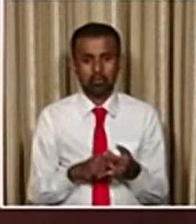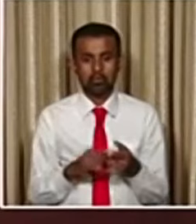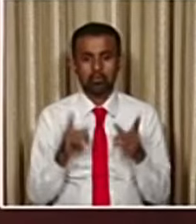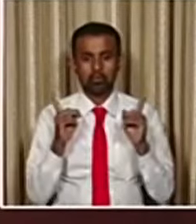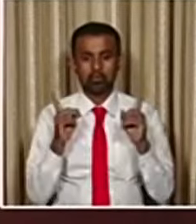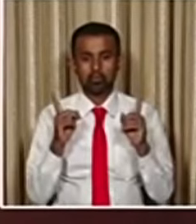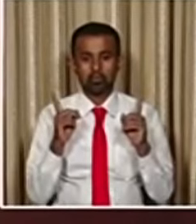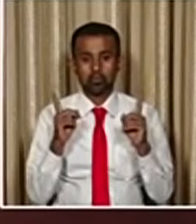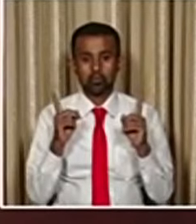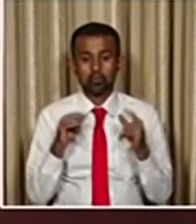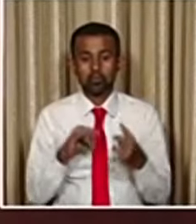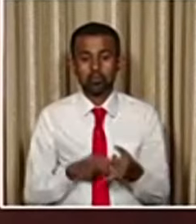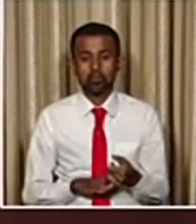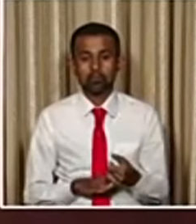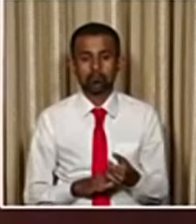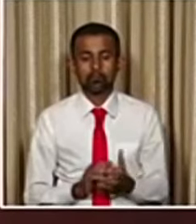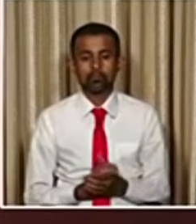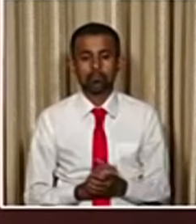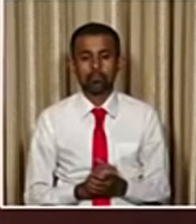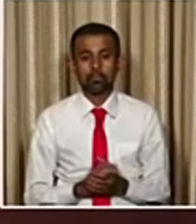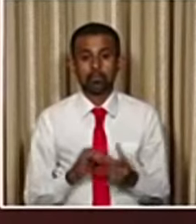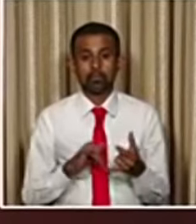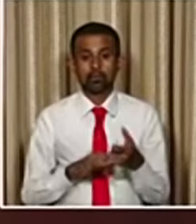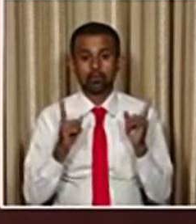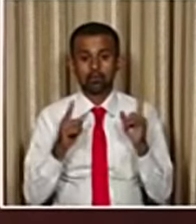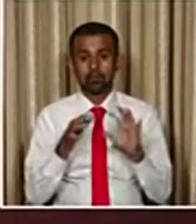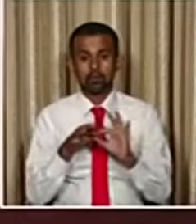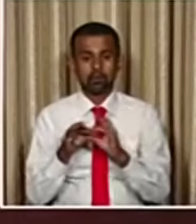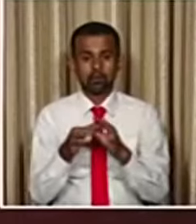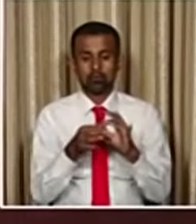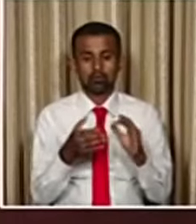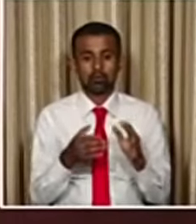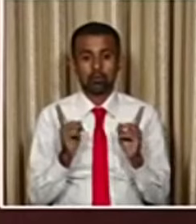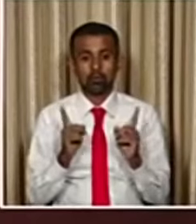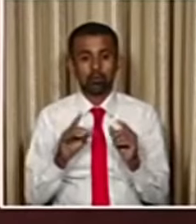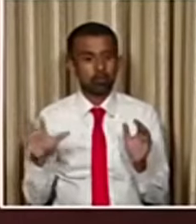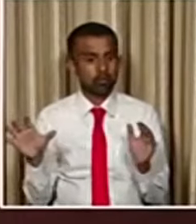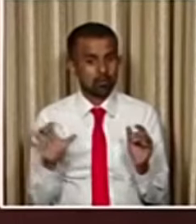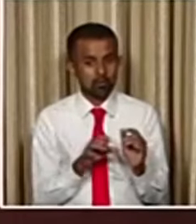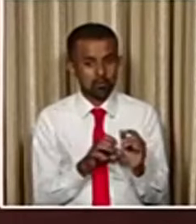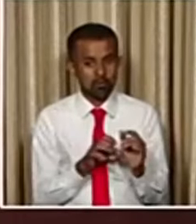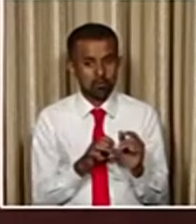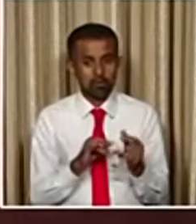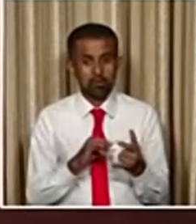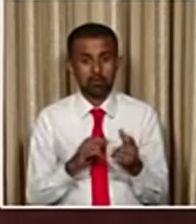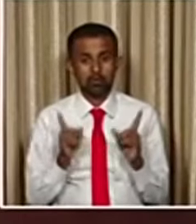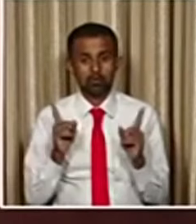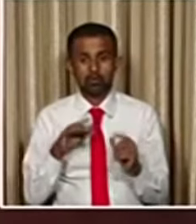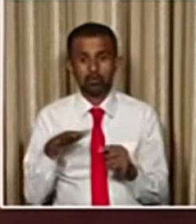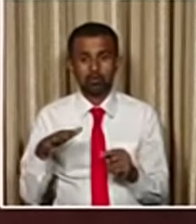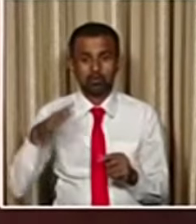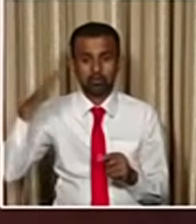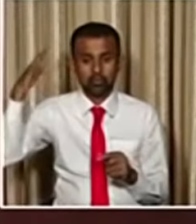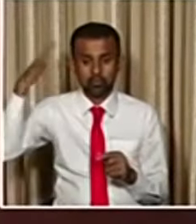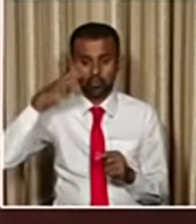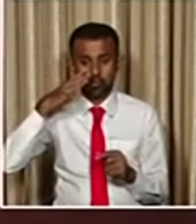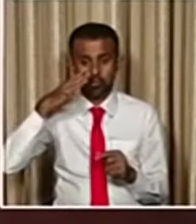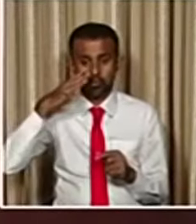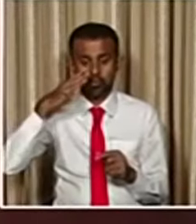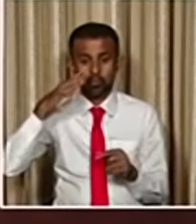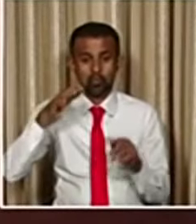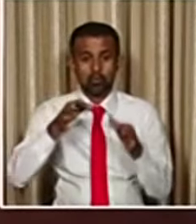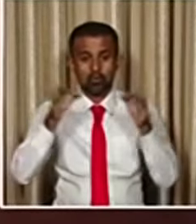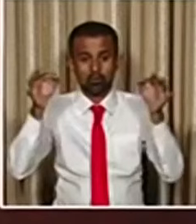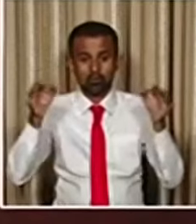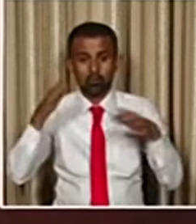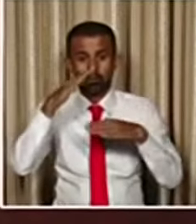සුගතදාස ක්‍රීඩාංගනේ සුගතදාස නෙට්වර්ක් එකේ යටතේ මේ ස්ටේඩියම් ටික අරගෙන ඇත්තසෙම මේ ස්ටේඩියම් වල සෝල විතරක් ගැහුවා. ස්ටේඩියම්